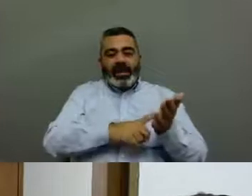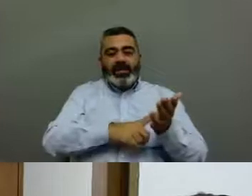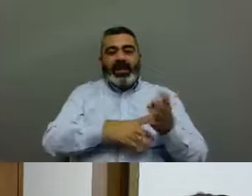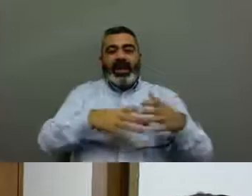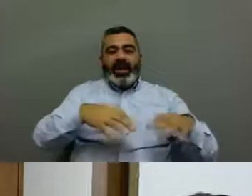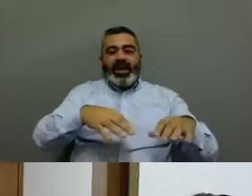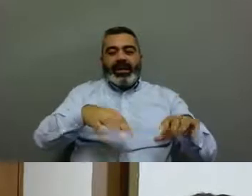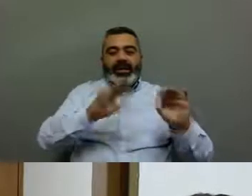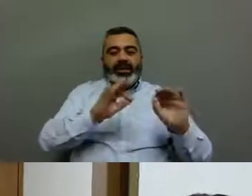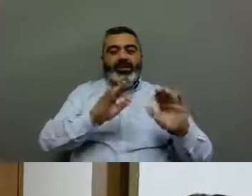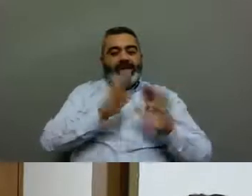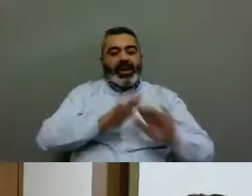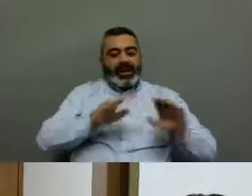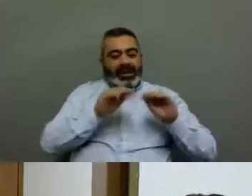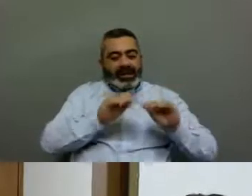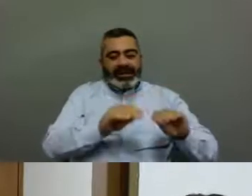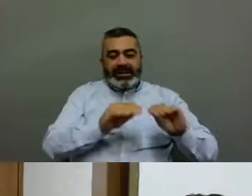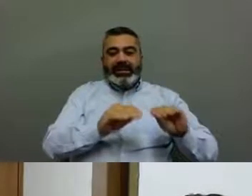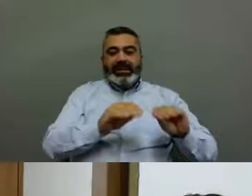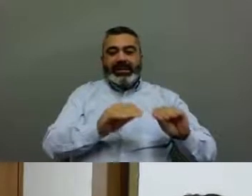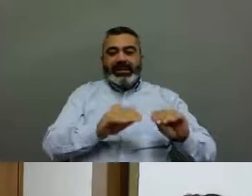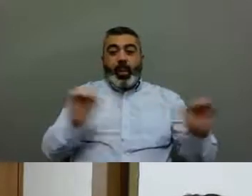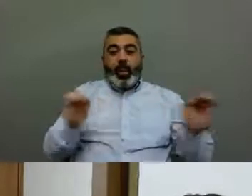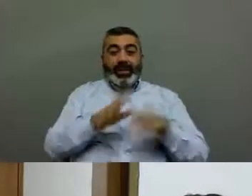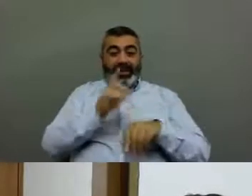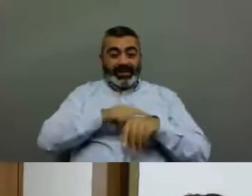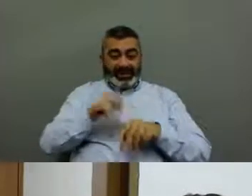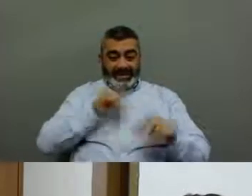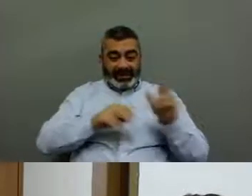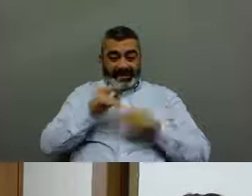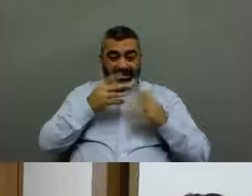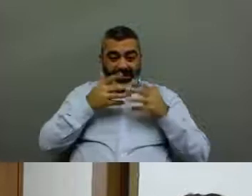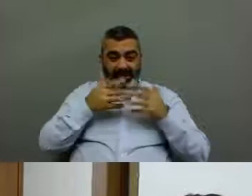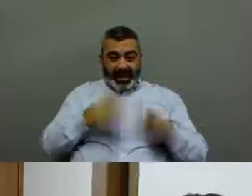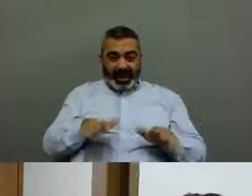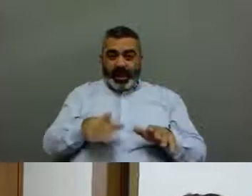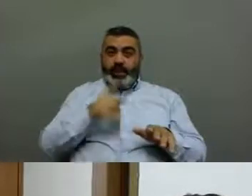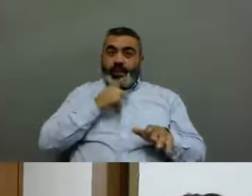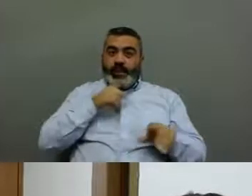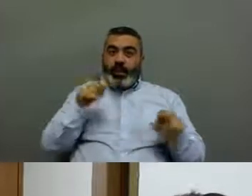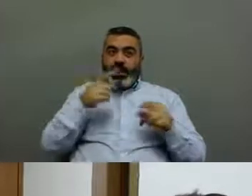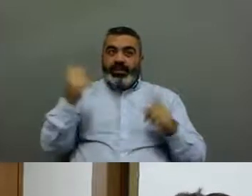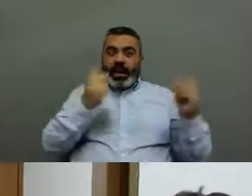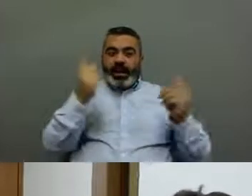κάποιες βάσεις. Και όταν γίνεται αυτή η συζήτηση, ακόμα και οι ενήλικες και οι δάσκαλοι